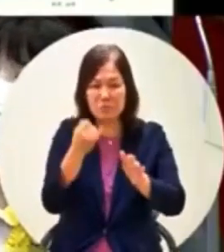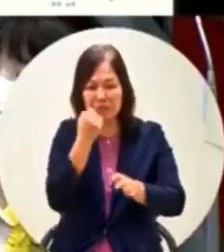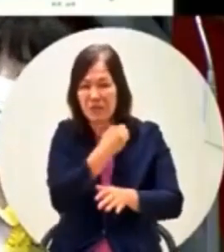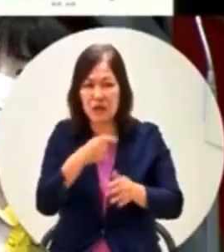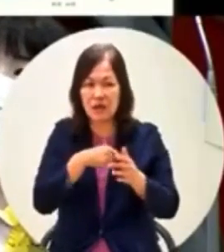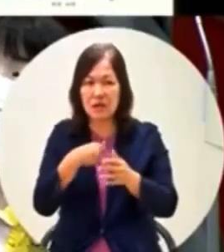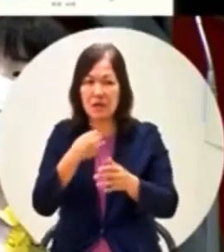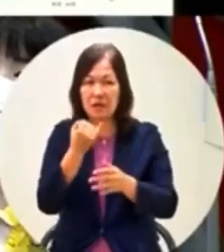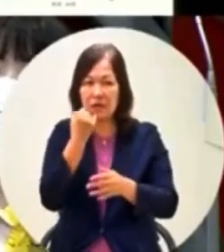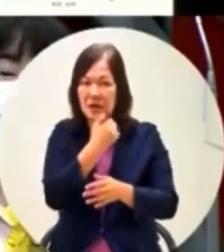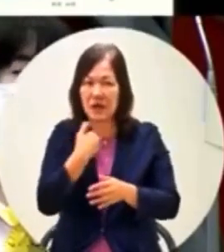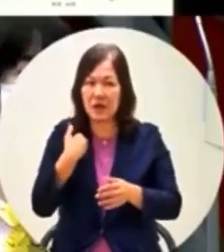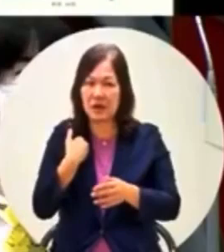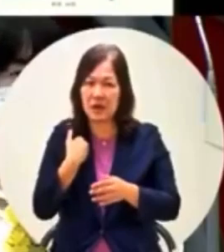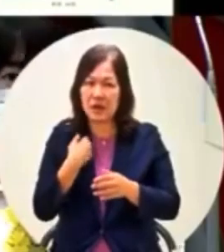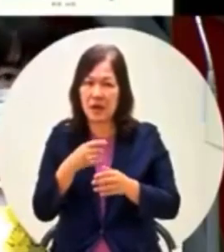你們